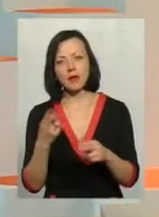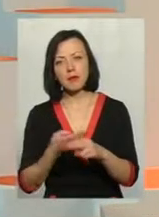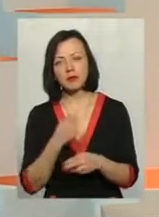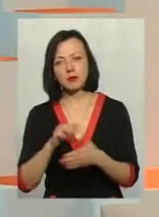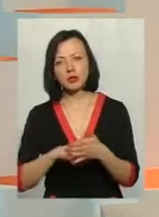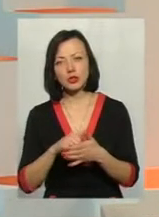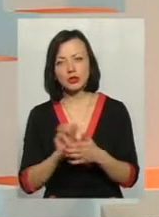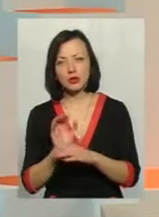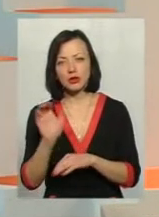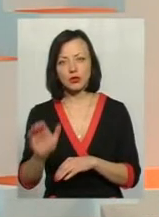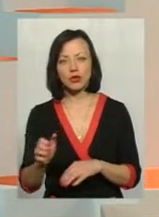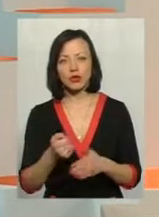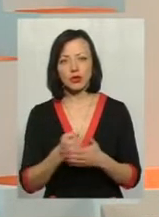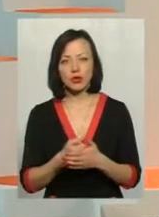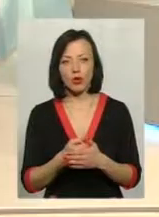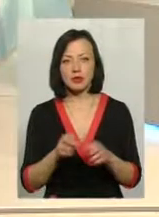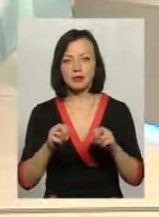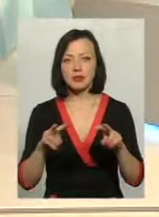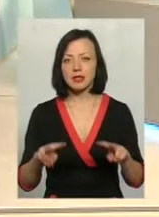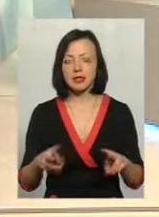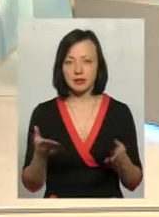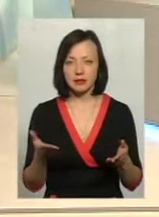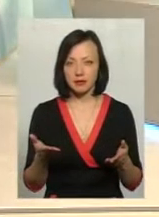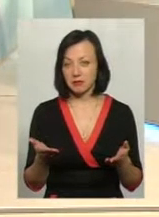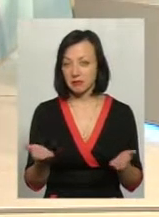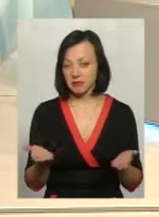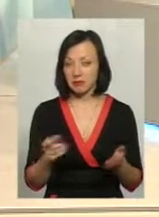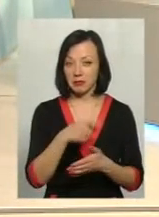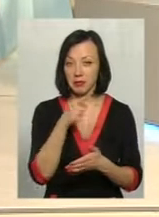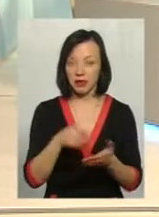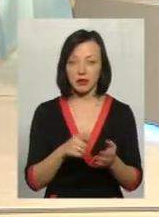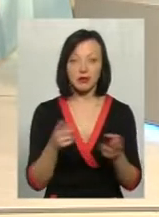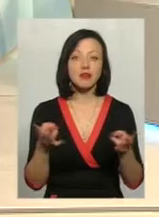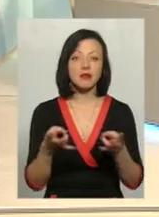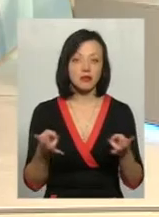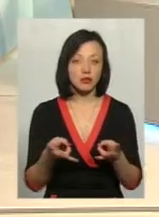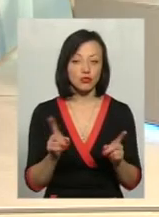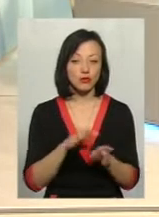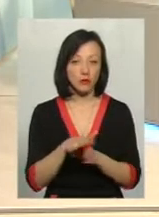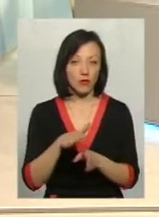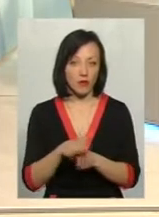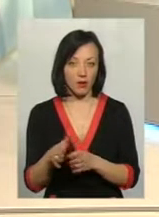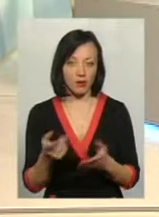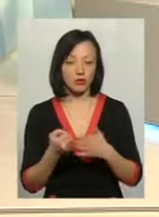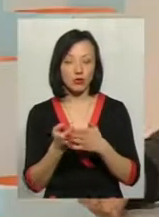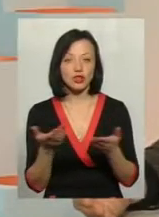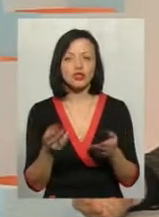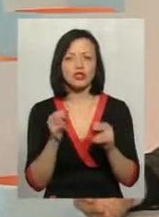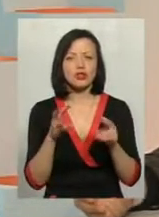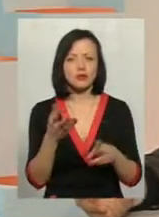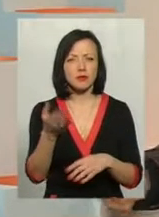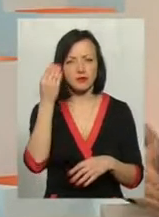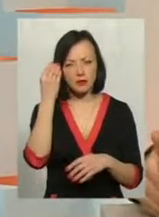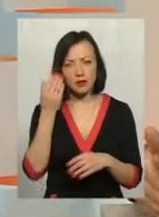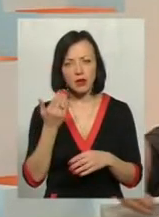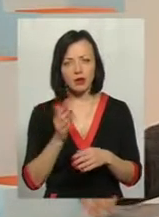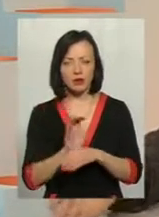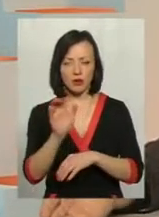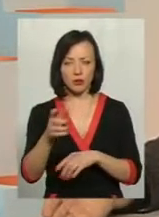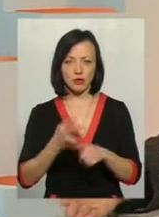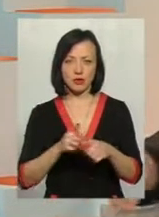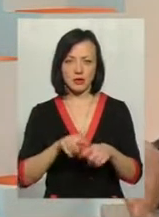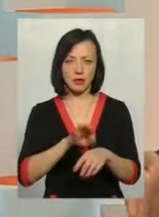потреби скеровує пацієнтів до вузьких спеціалістів, очевидно, до нього буде запитання, а що ж відбувається? Тобто, на основі, чим ви базувались,